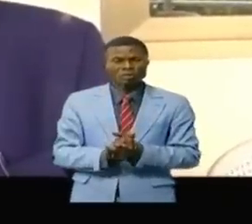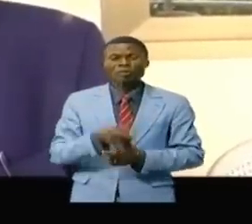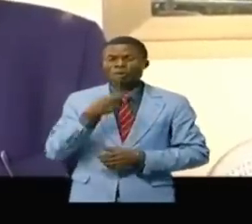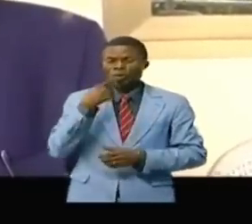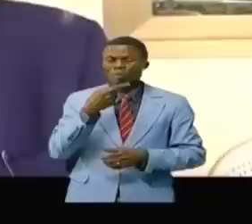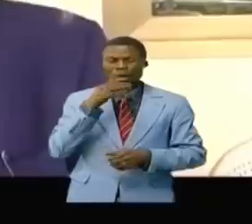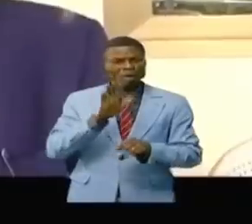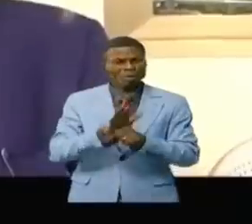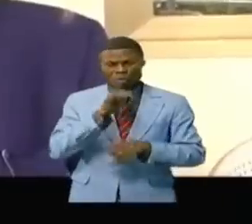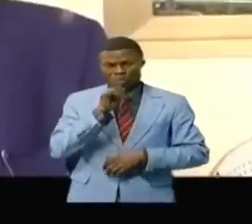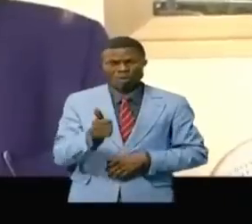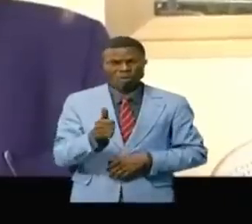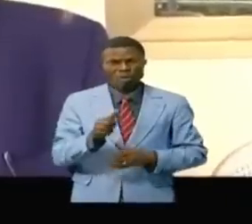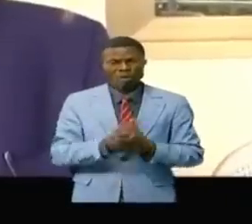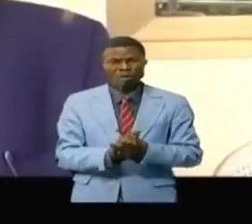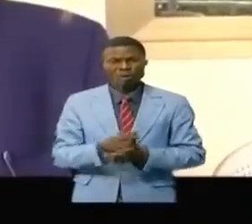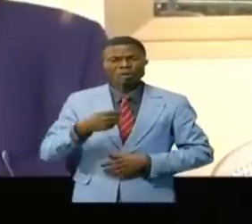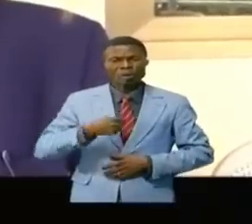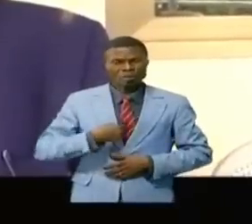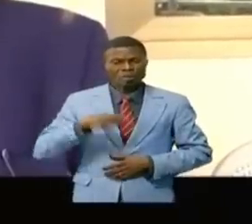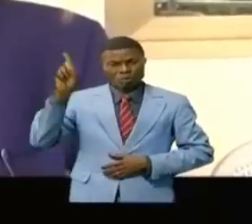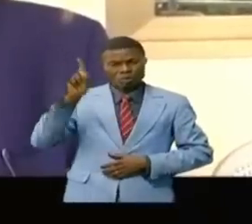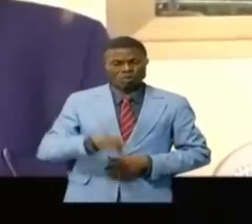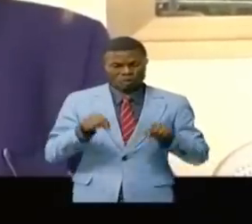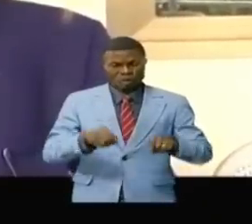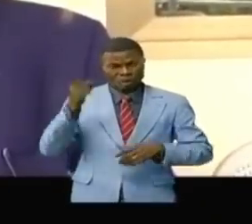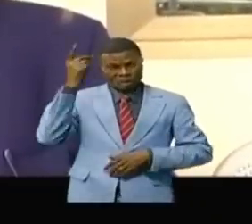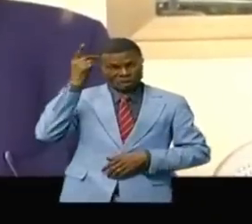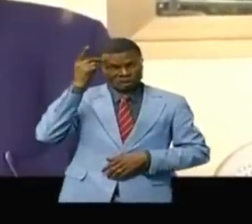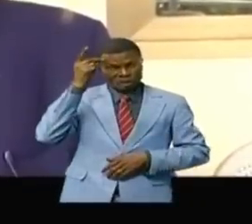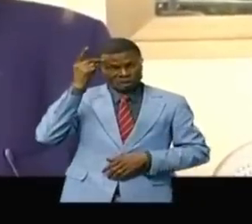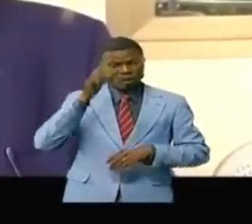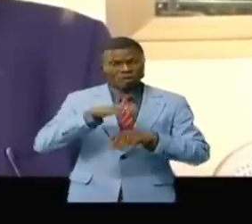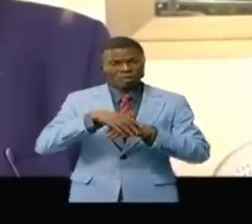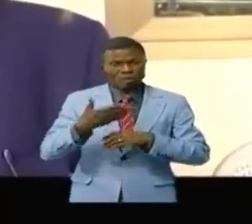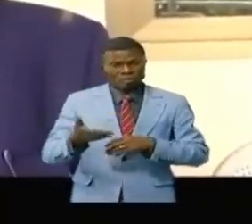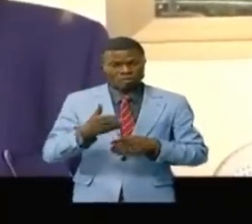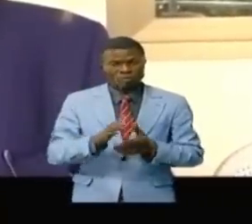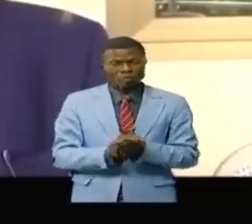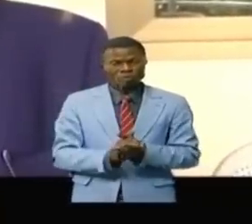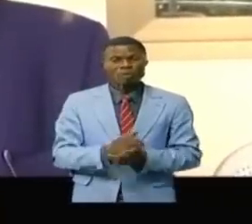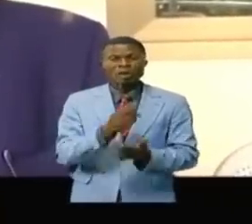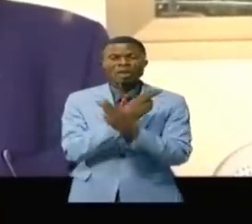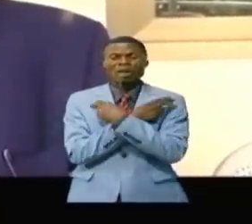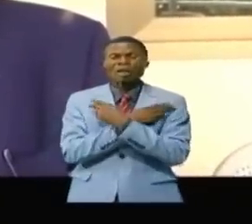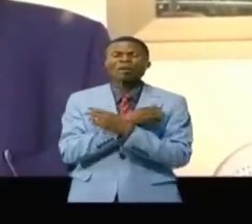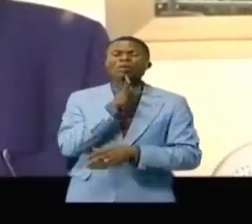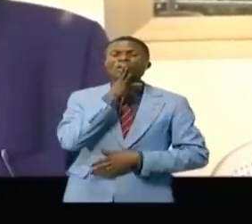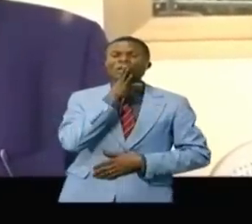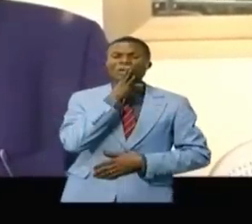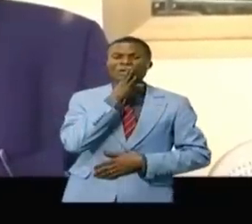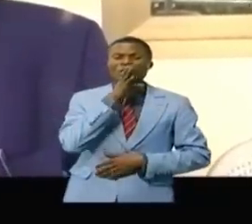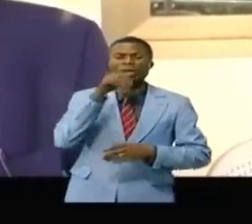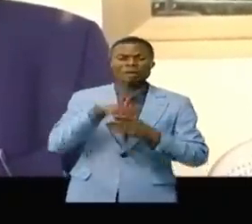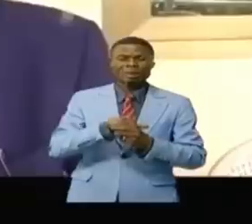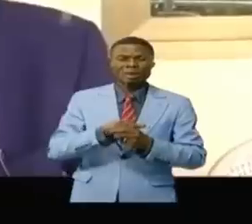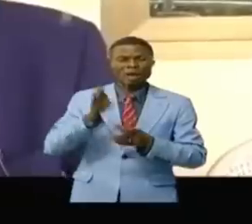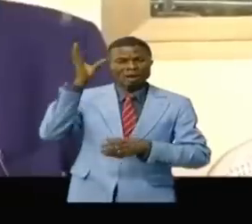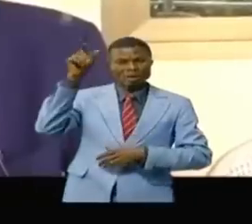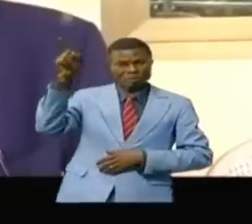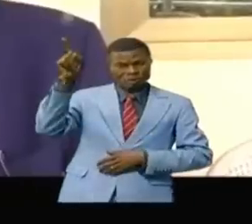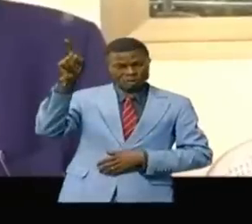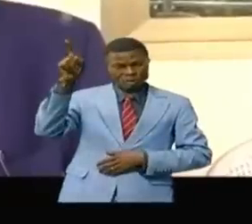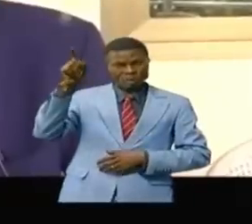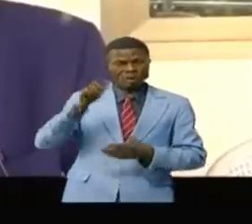plus. Donc, je suis revenu ici à Kinshasa après un long séjour dans ma base. J'ai fait